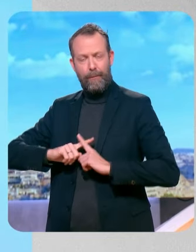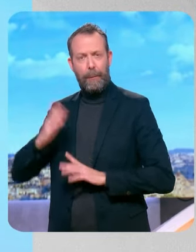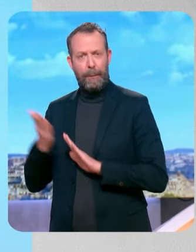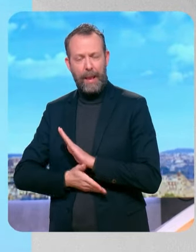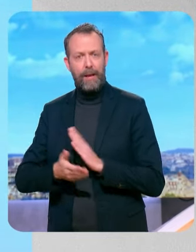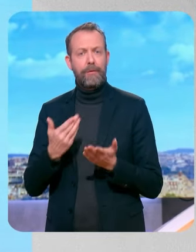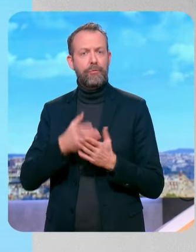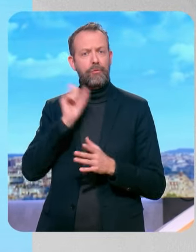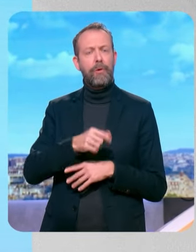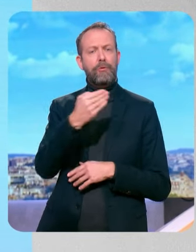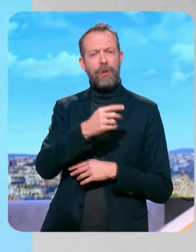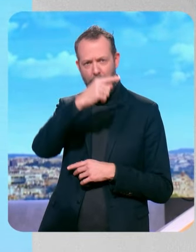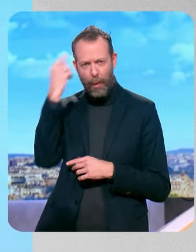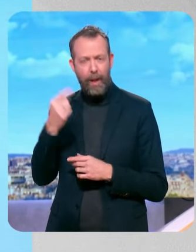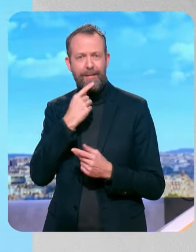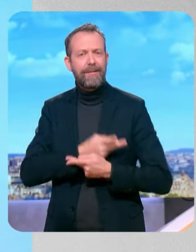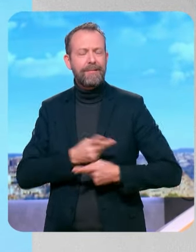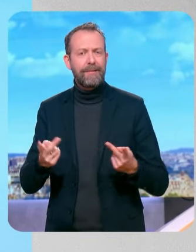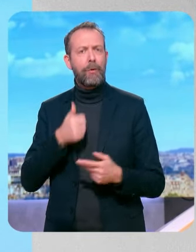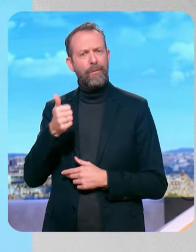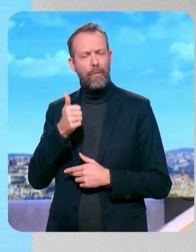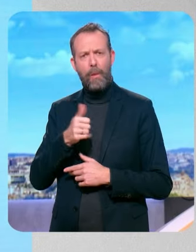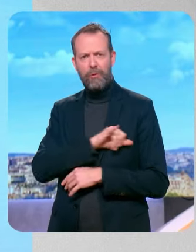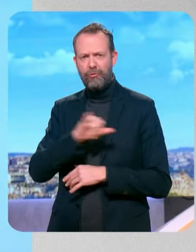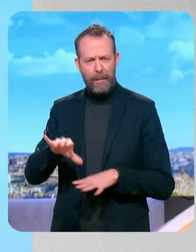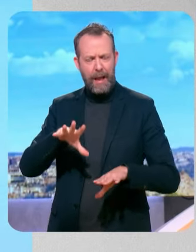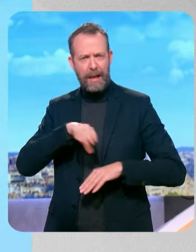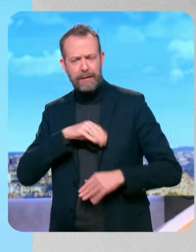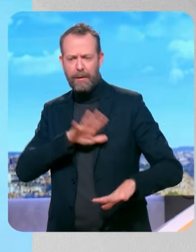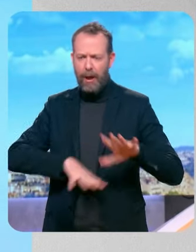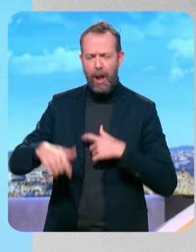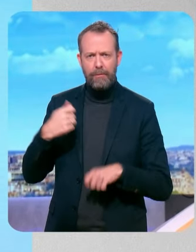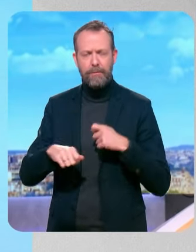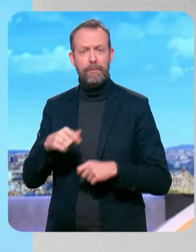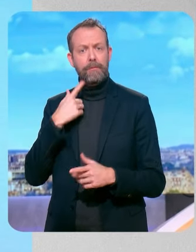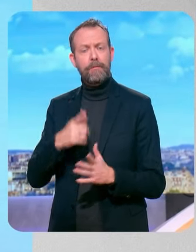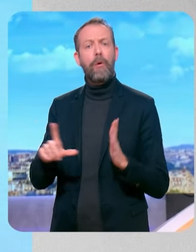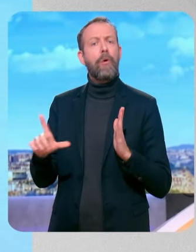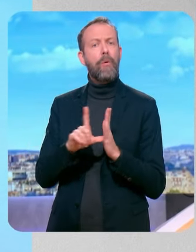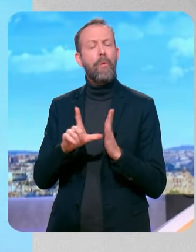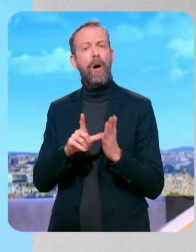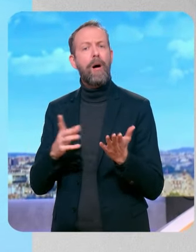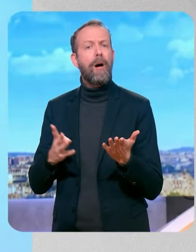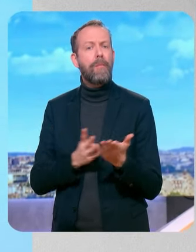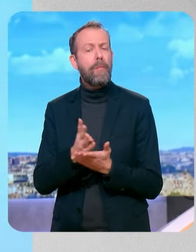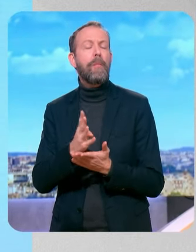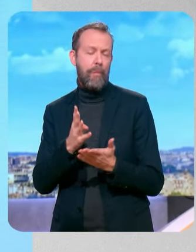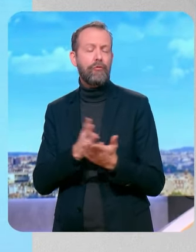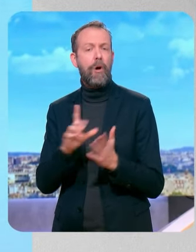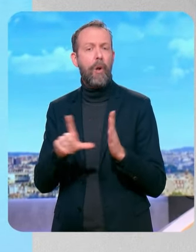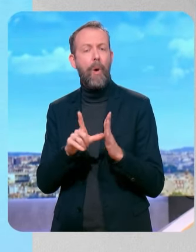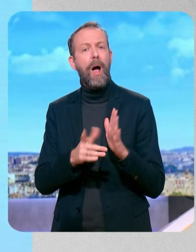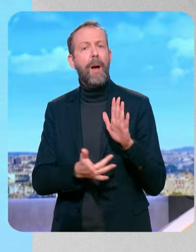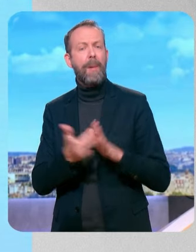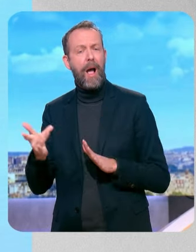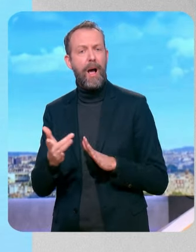politique, vous avez mis les extrêmes à distance sans jamais vous compromettre, François Bayrou. En mettant le sort du projet de loi immigration entre les mains de Marine Le Pen, est-ce que